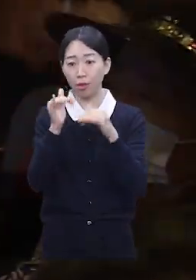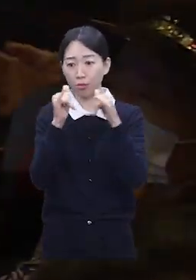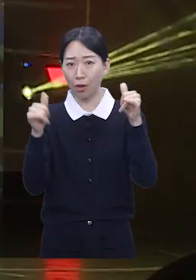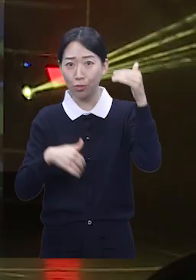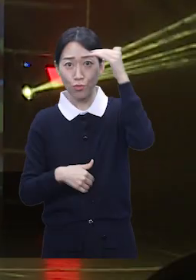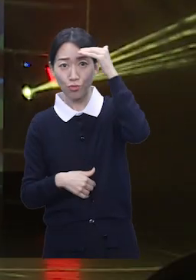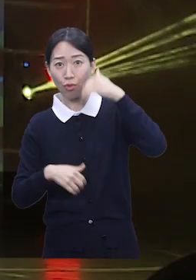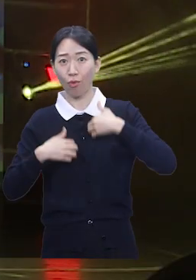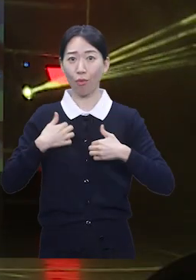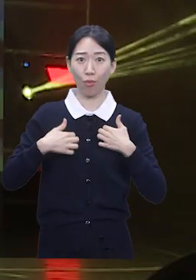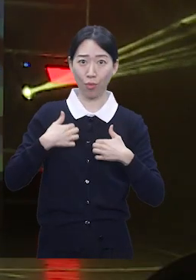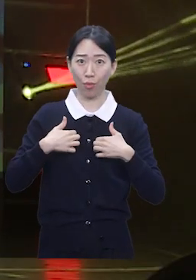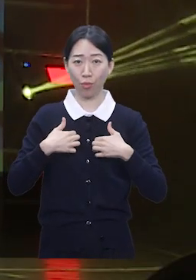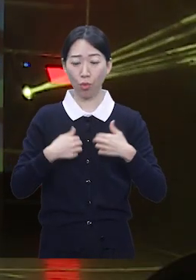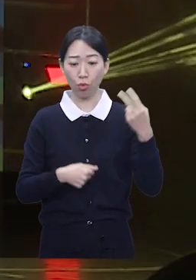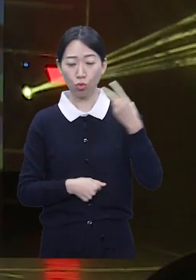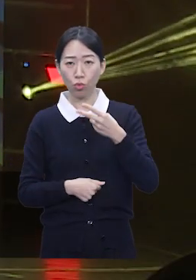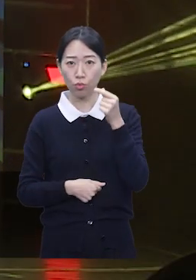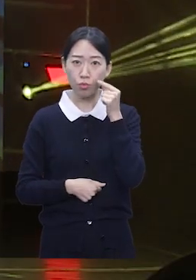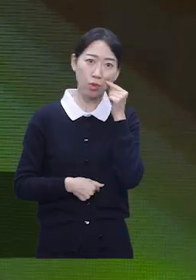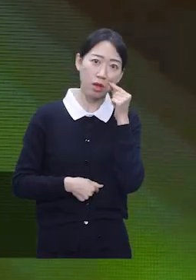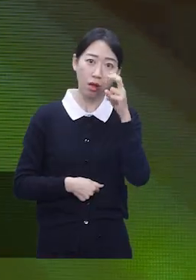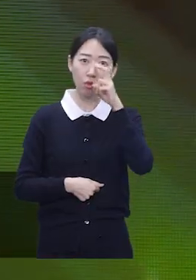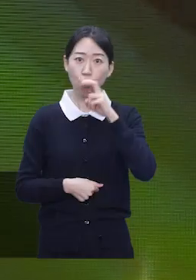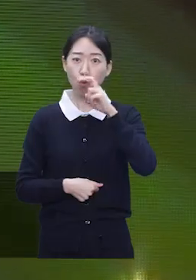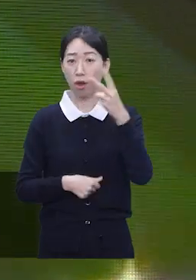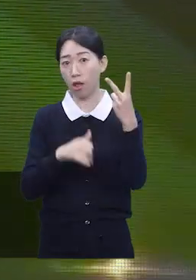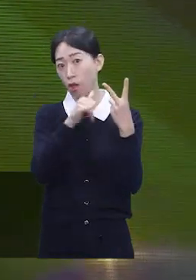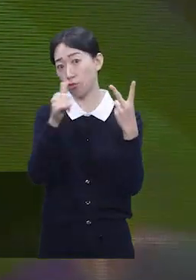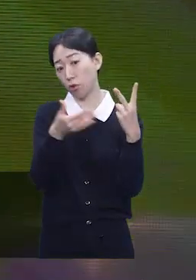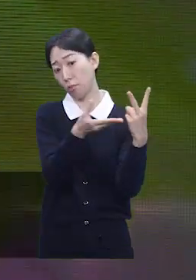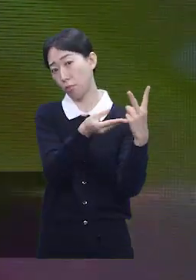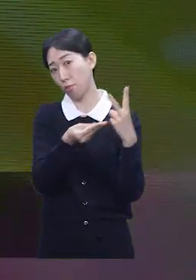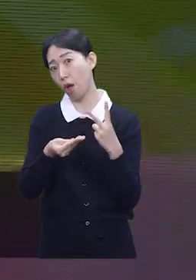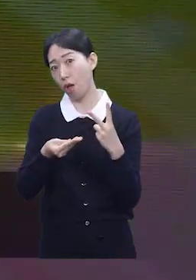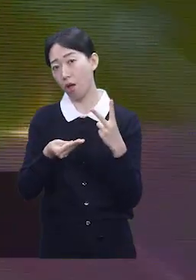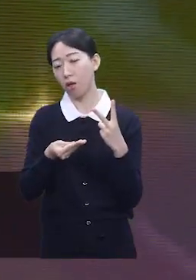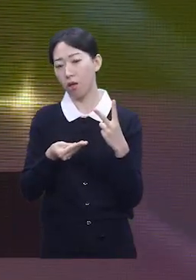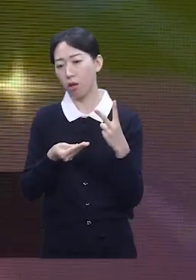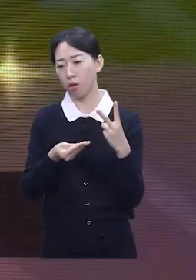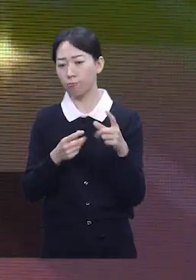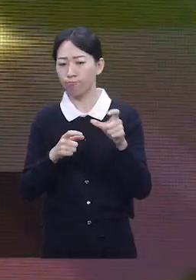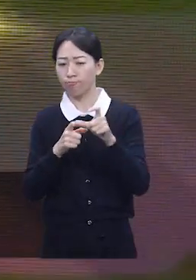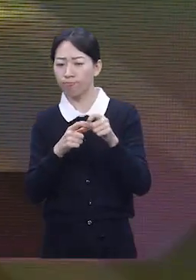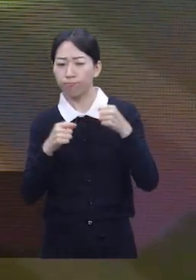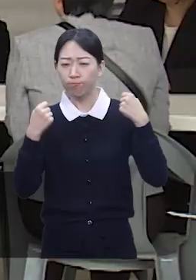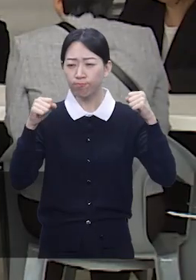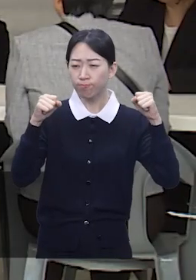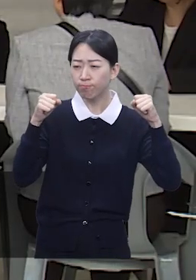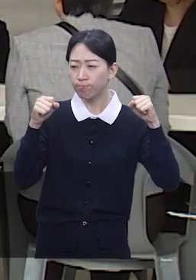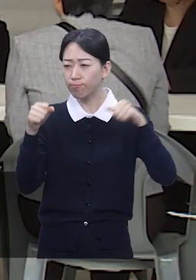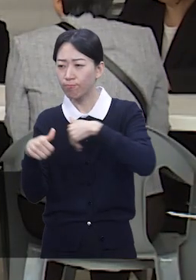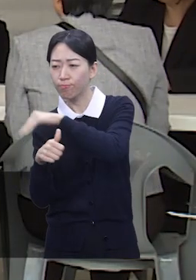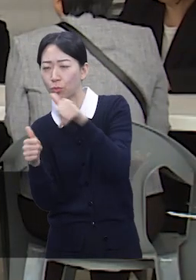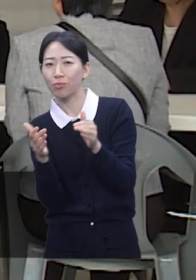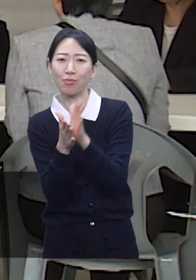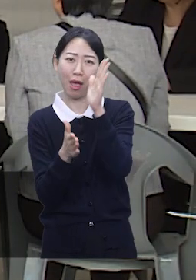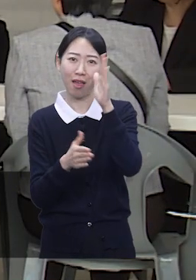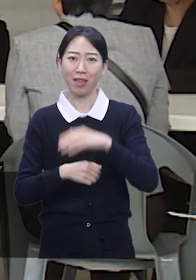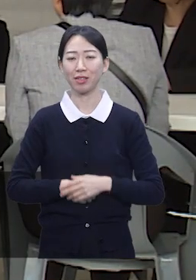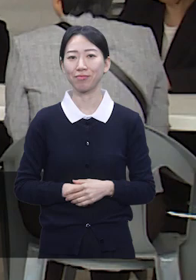얻었는데요. 여기에 초청 가수 박재욱과 박군의 축하 공연으로 분위기는 더욱 달아올랐습니다.